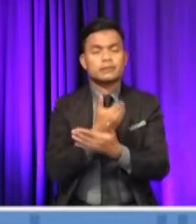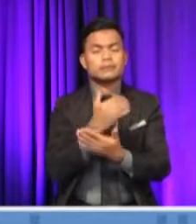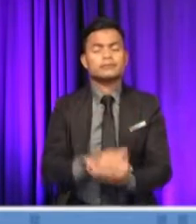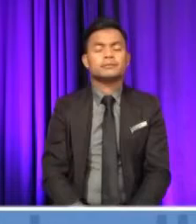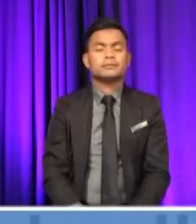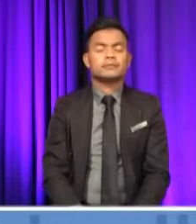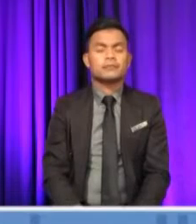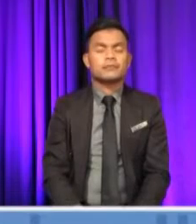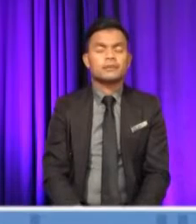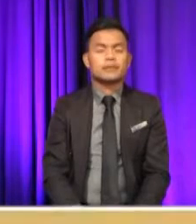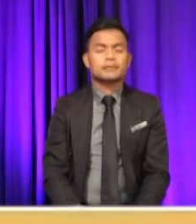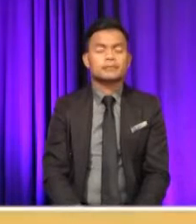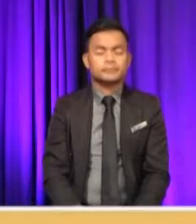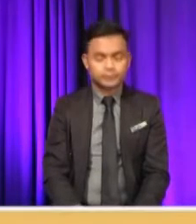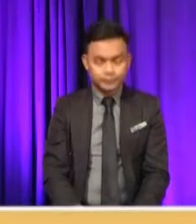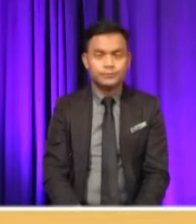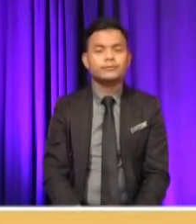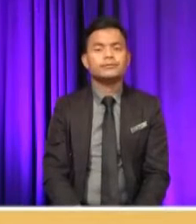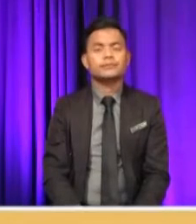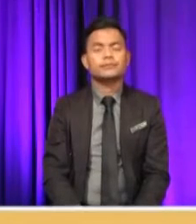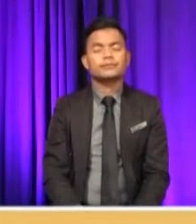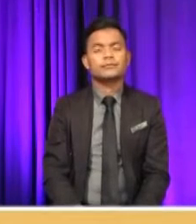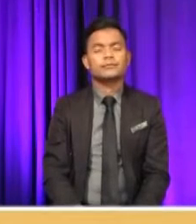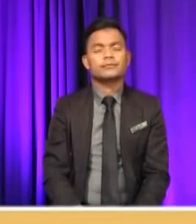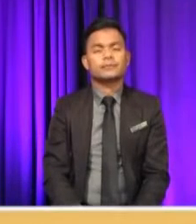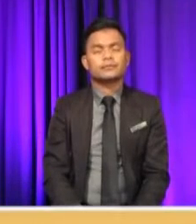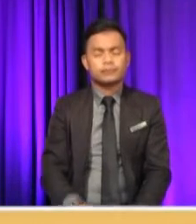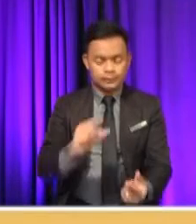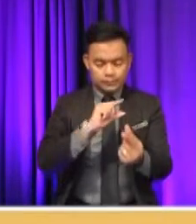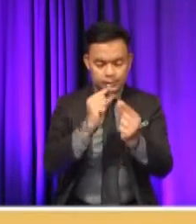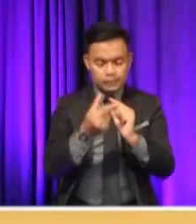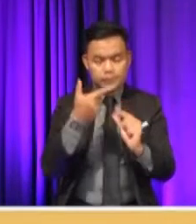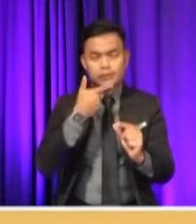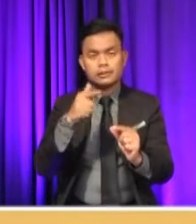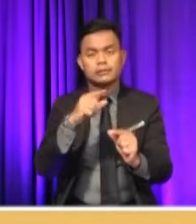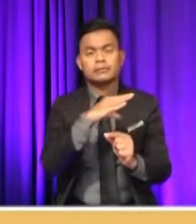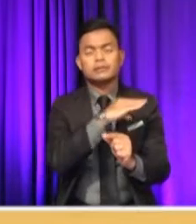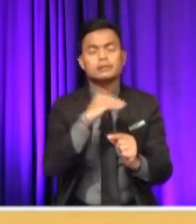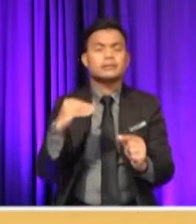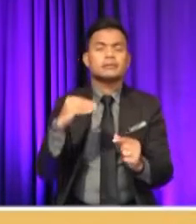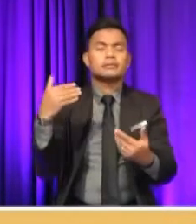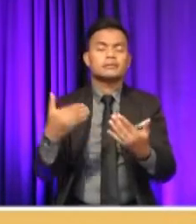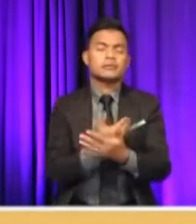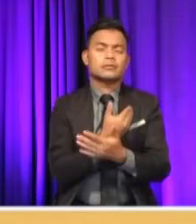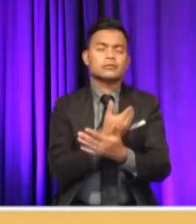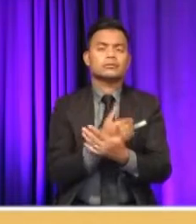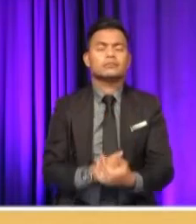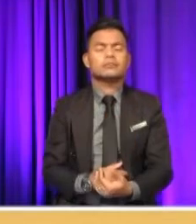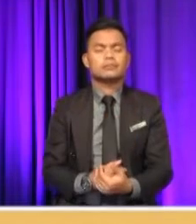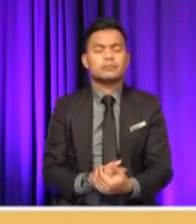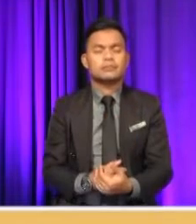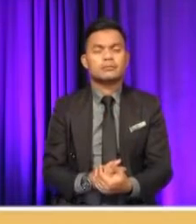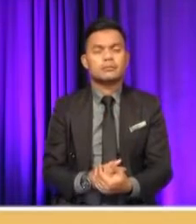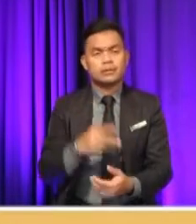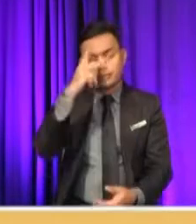memudahkan penambahbaikan seperti ganti komponen lama dengan komponen baru yang lebih canggih. Sebab teknologi kita sentiasa berkembang. Betul. Okay,